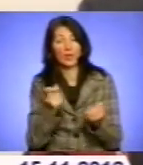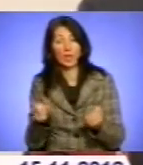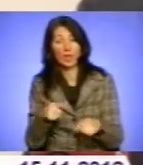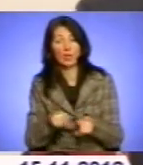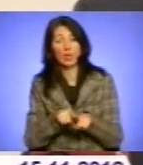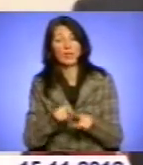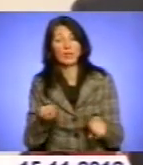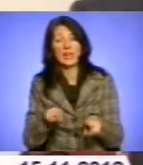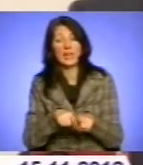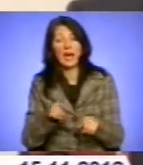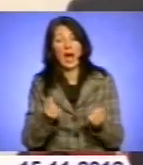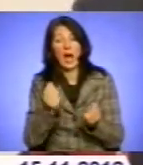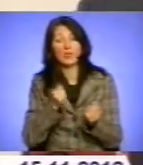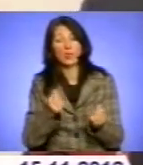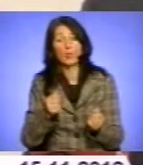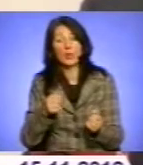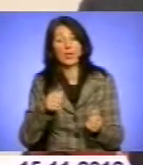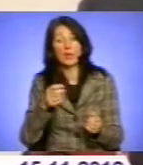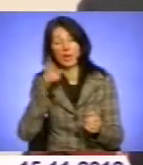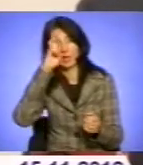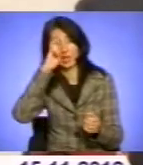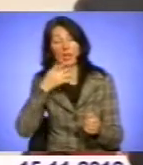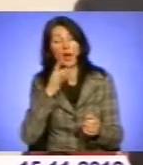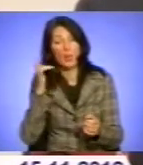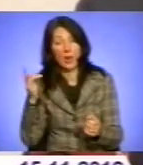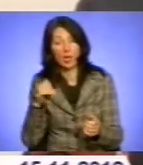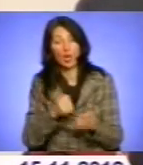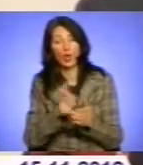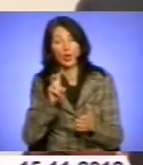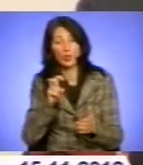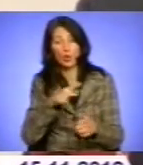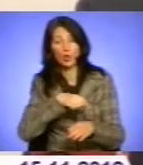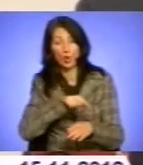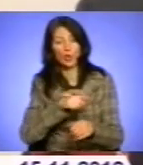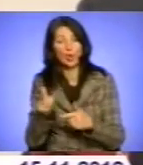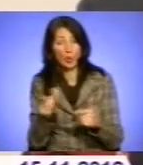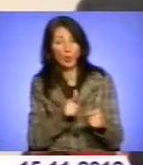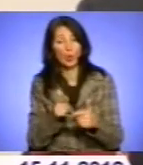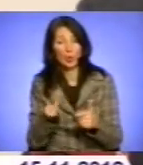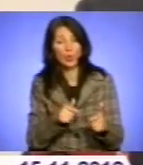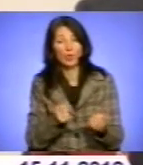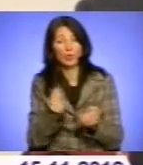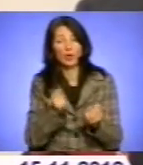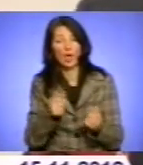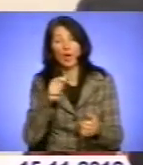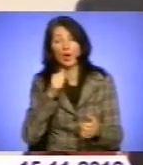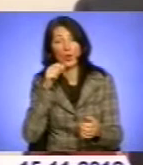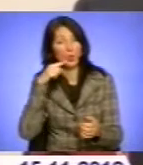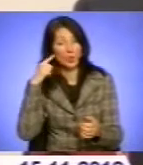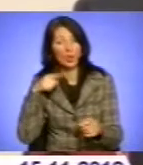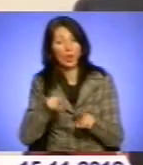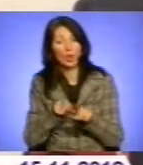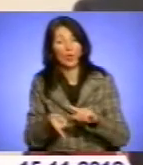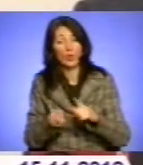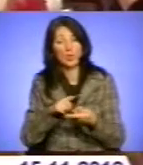країнах, як Сполучені Штати Америки, до 200 годин готують водія. Росія і та перейшла на